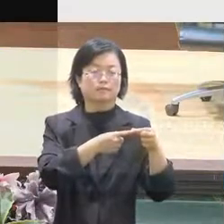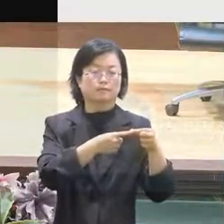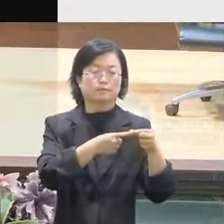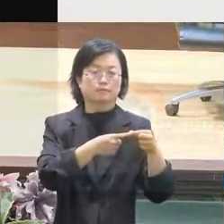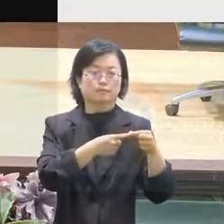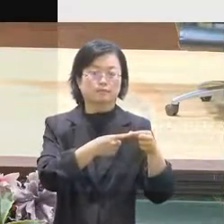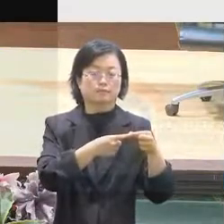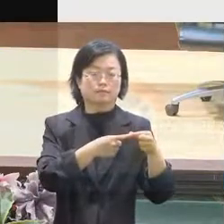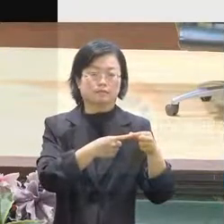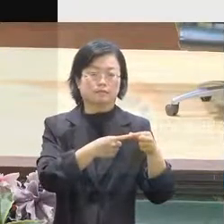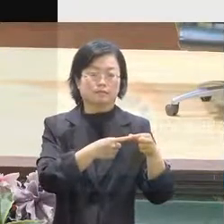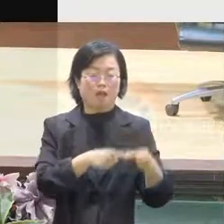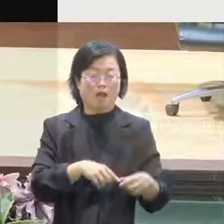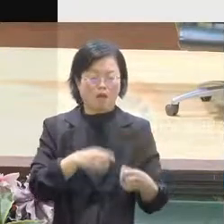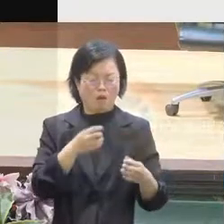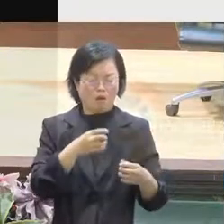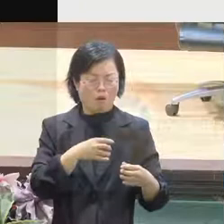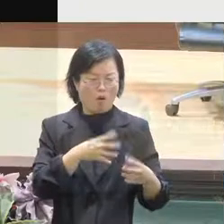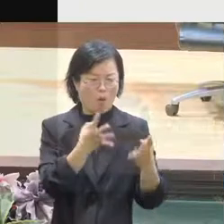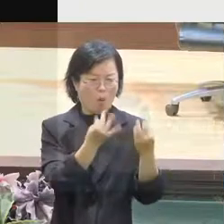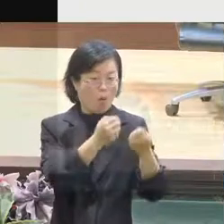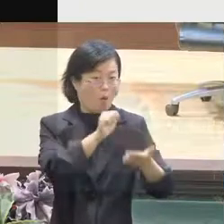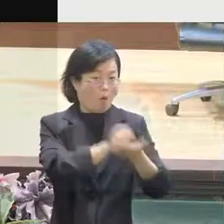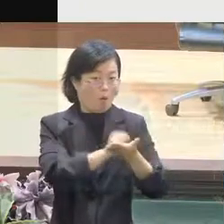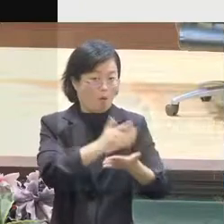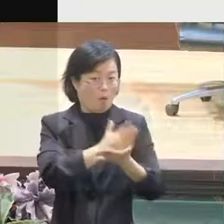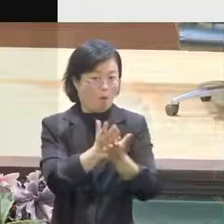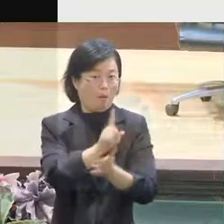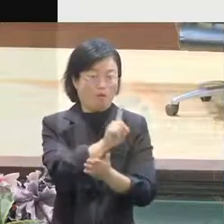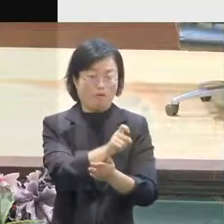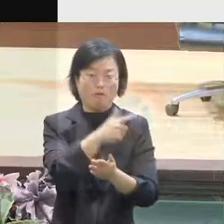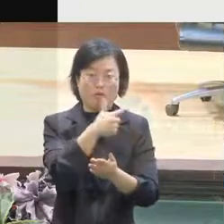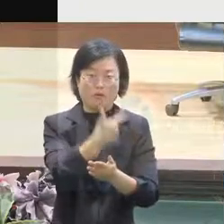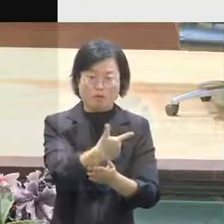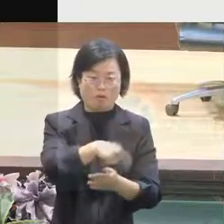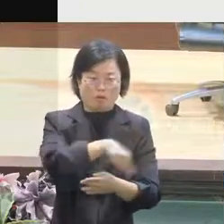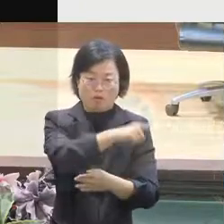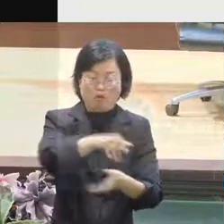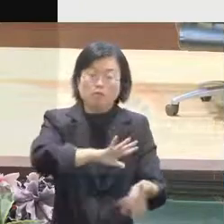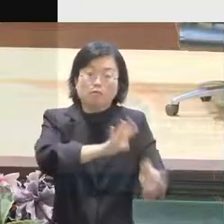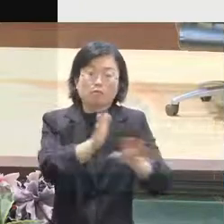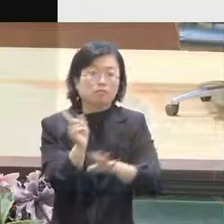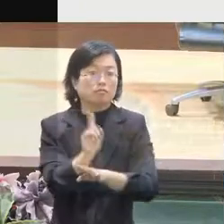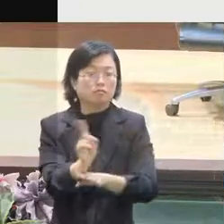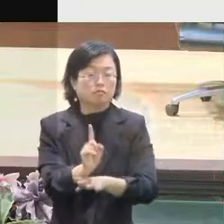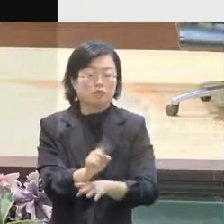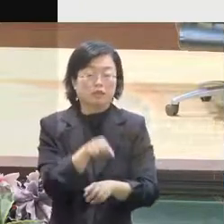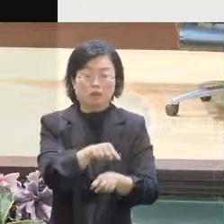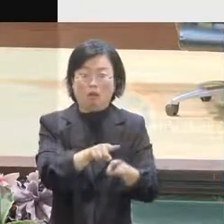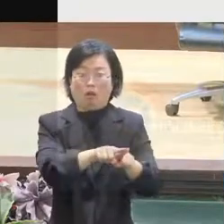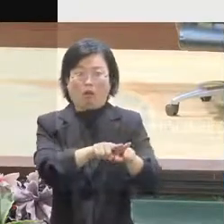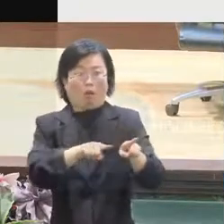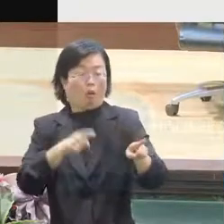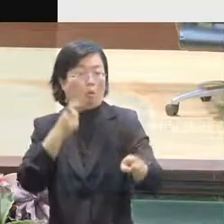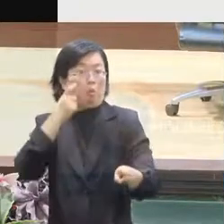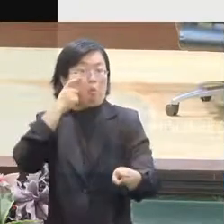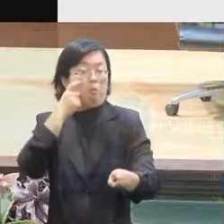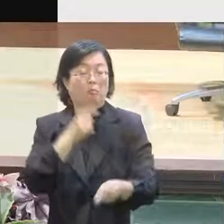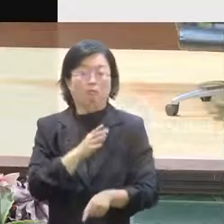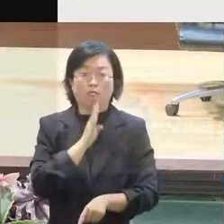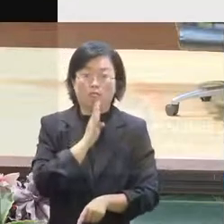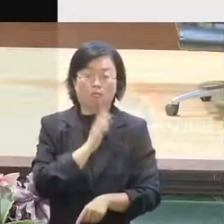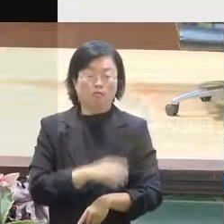们检视的16个数据类别里面他们各自的状况是怎样的。那么我们会看到呢，差异其实还蛮大的。比如